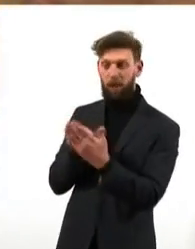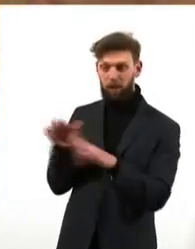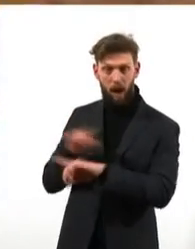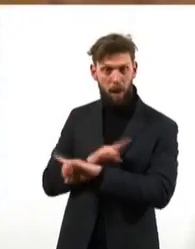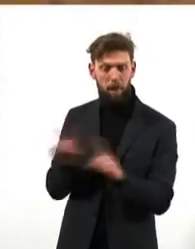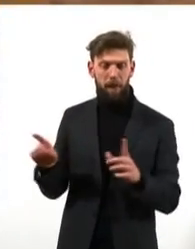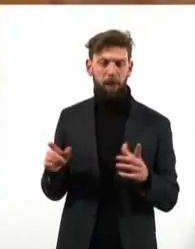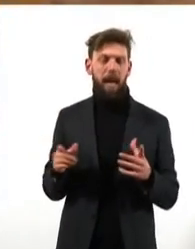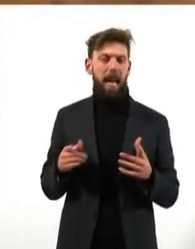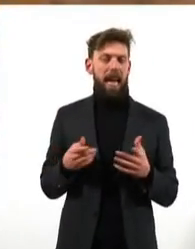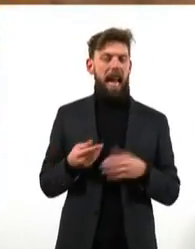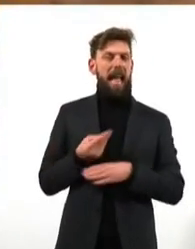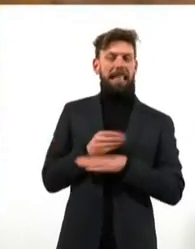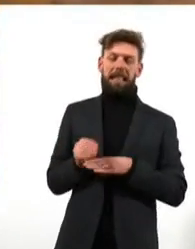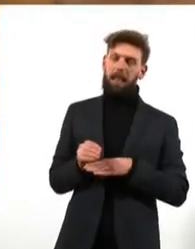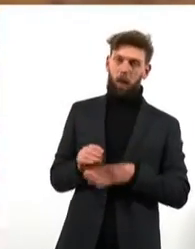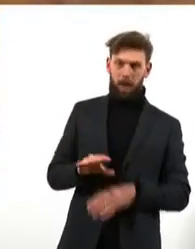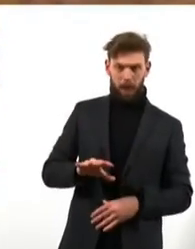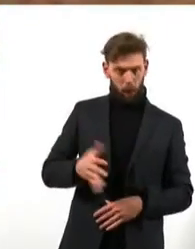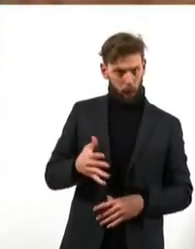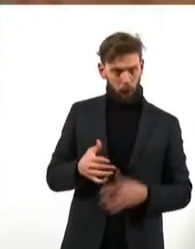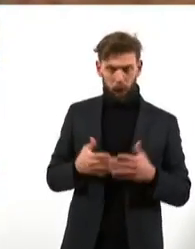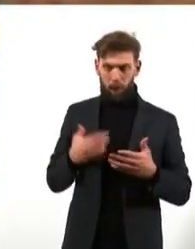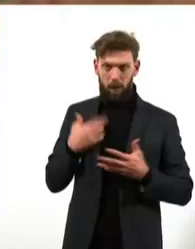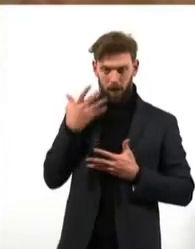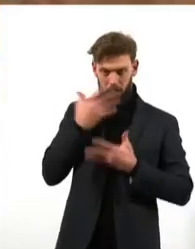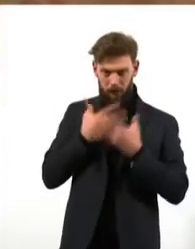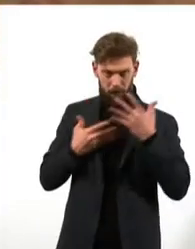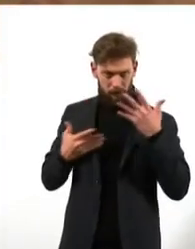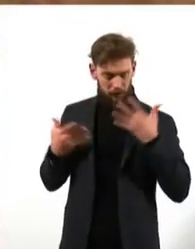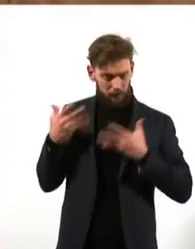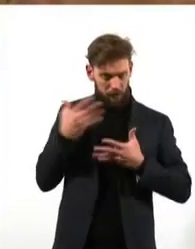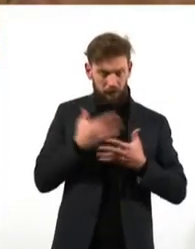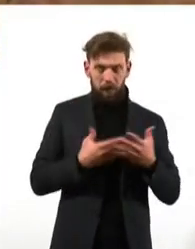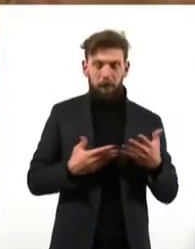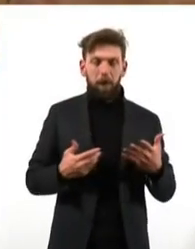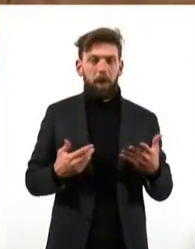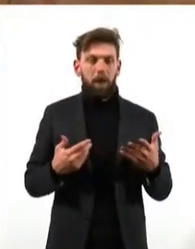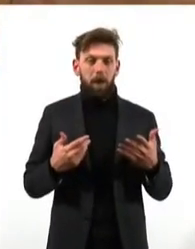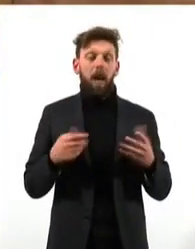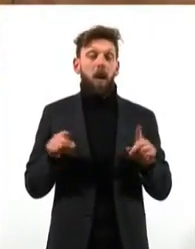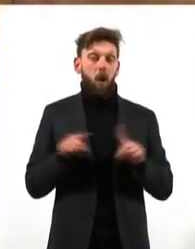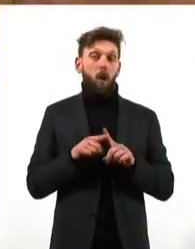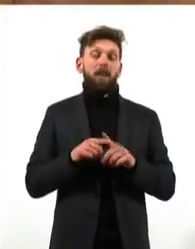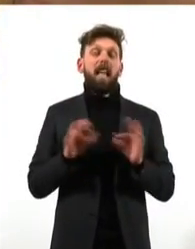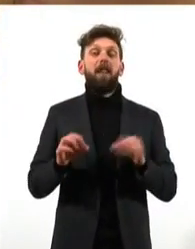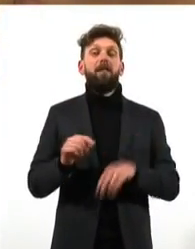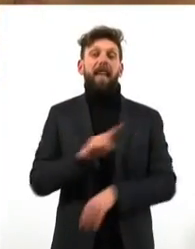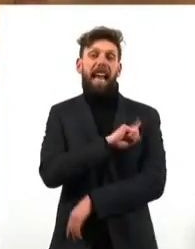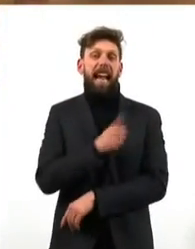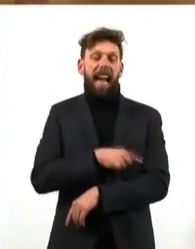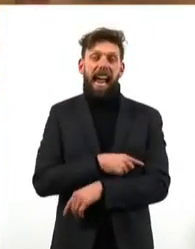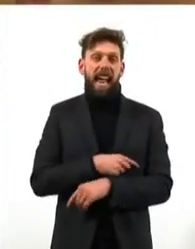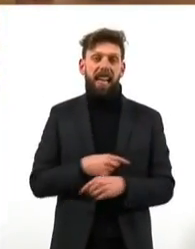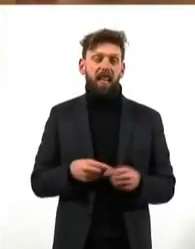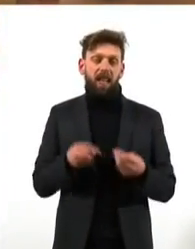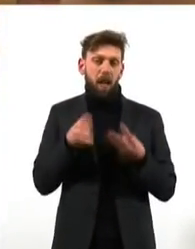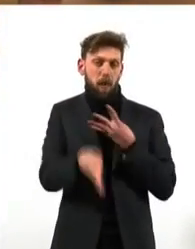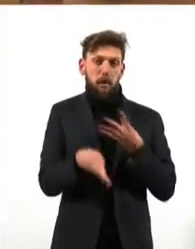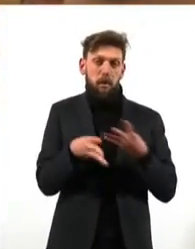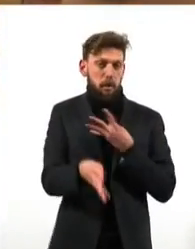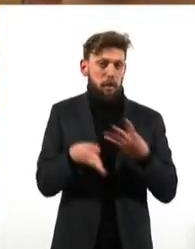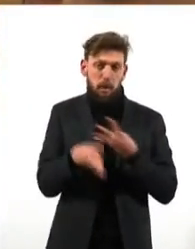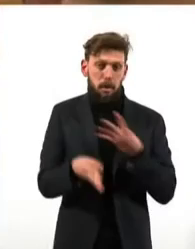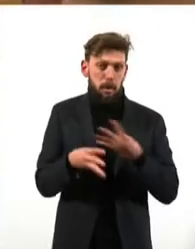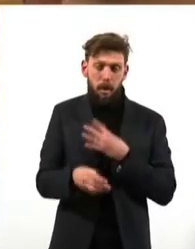profonde au sein du logement, et c'était une réelle passoire thermique, puisqu'au sein du logement, le problème